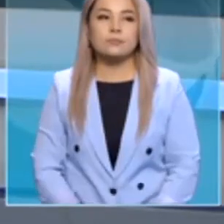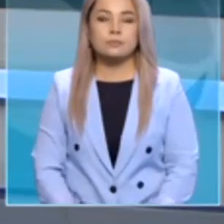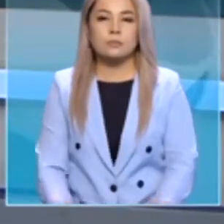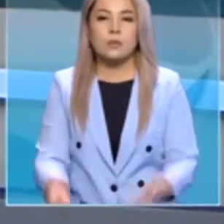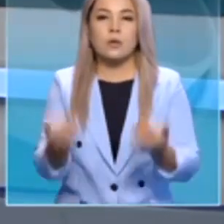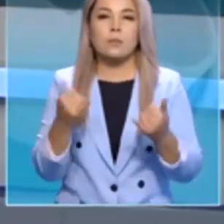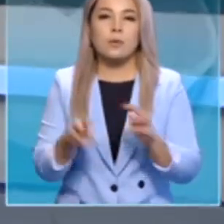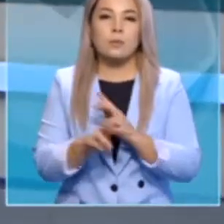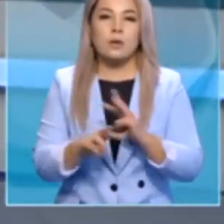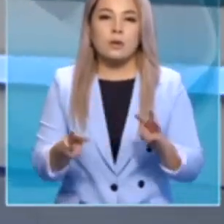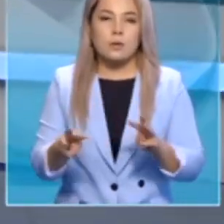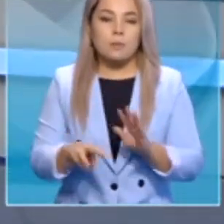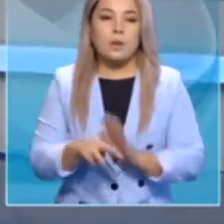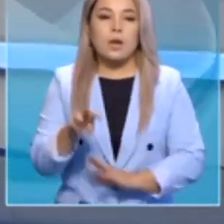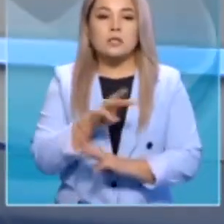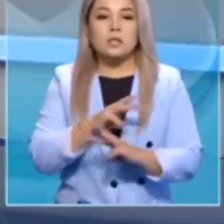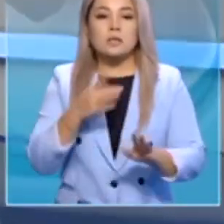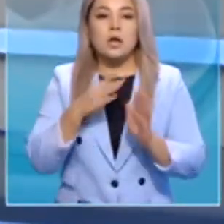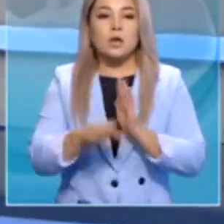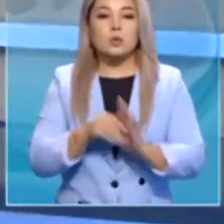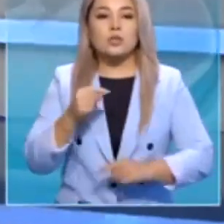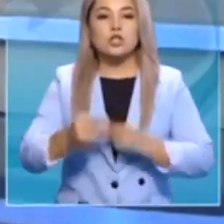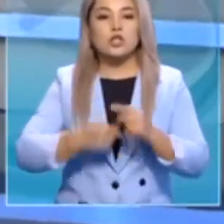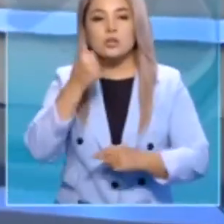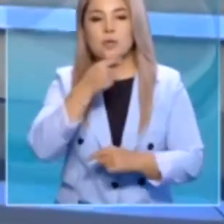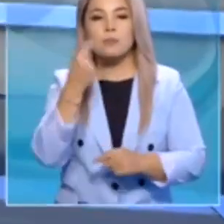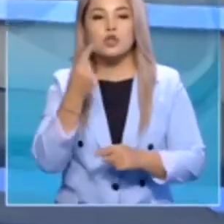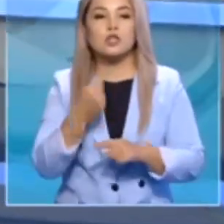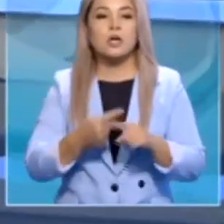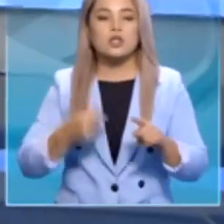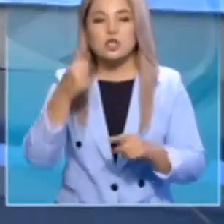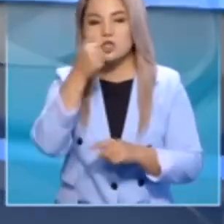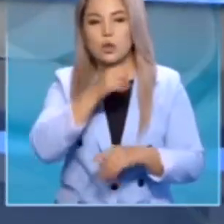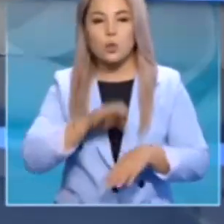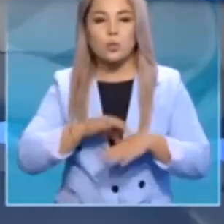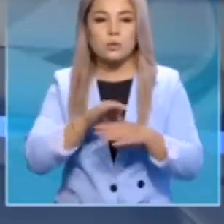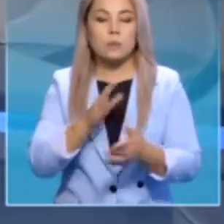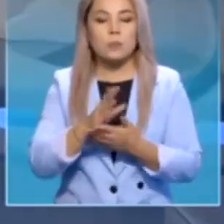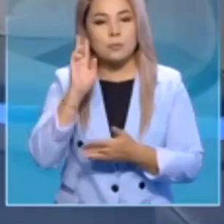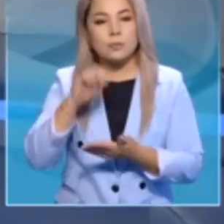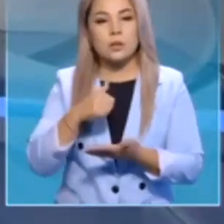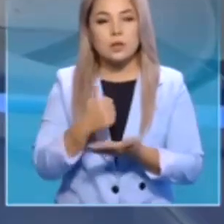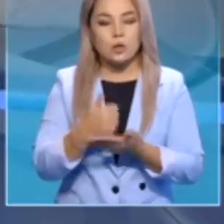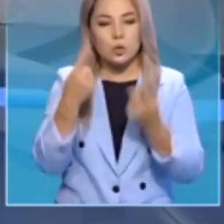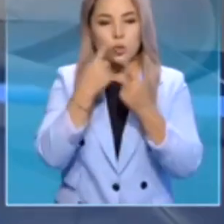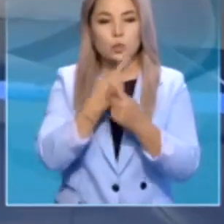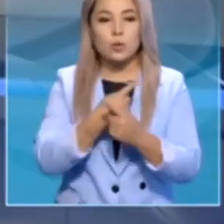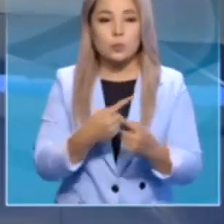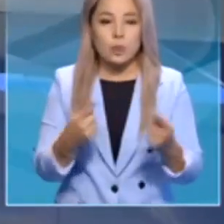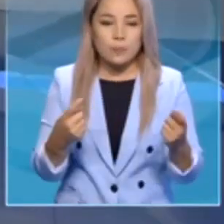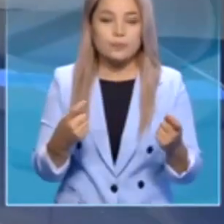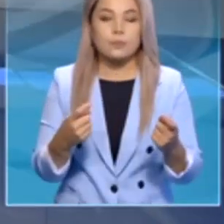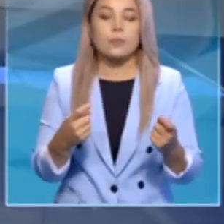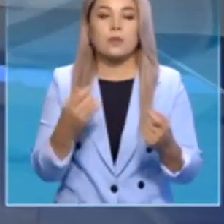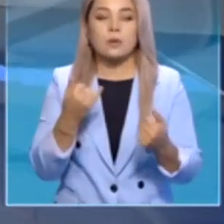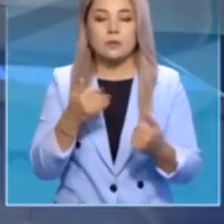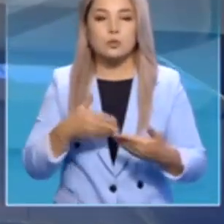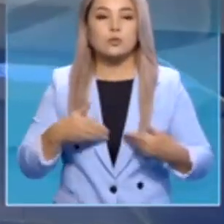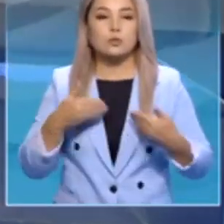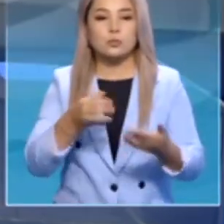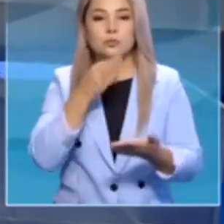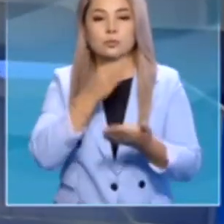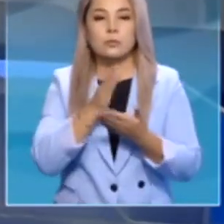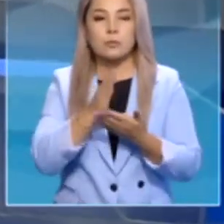Ал мәжіліс пен мәслихат сайлауы келер жылдың бірінші жарты жылдығында өтеді. Мемлекет басшысы жолдауда осындай ұсыныс айтты. Сонымен